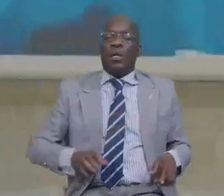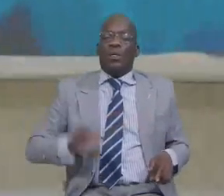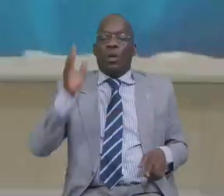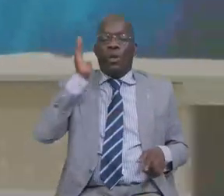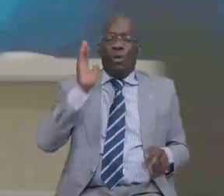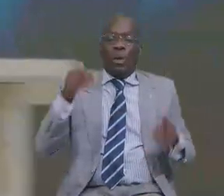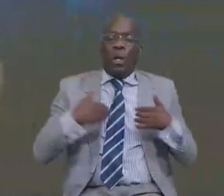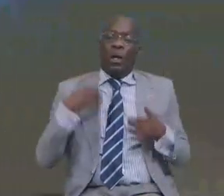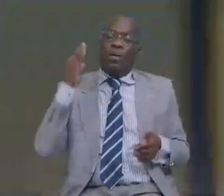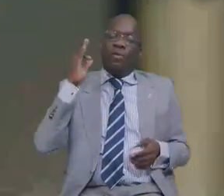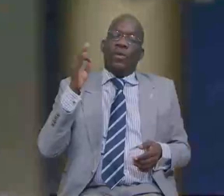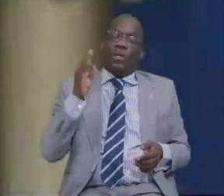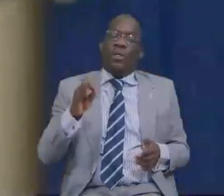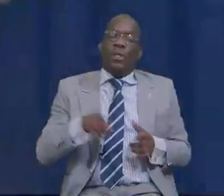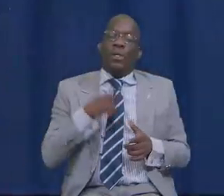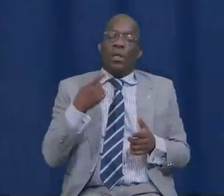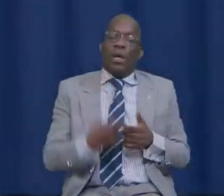fait.